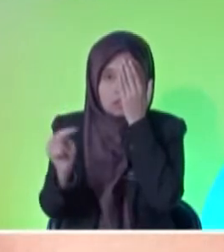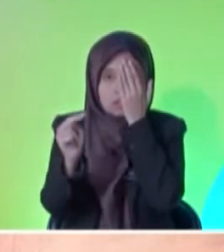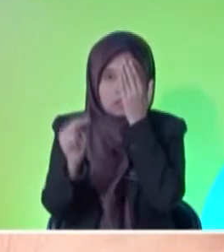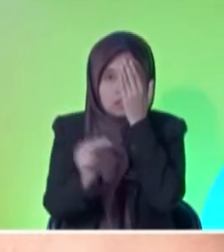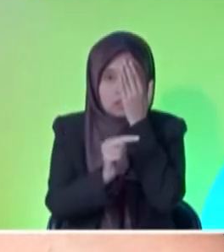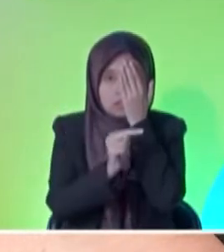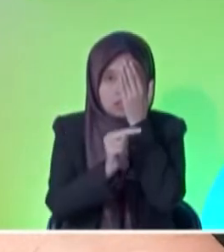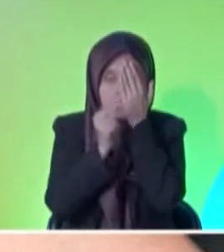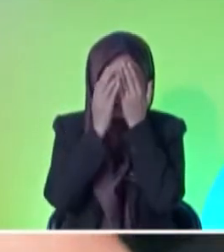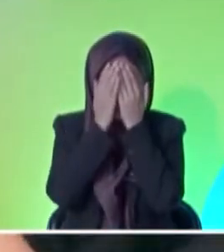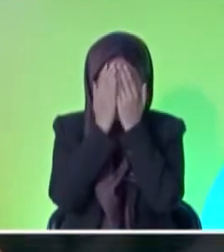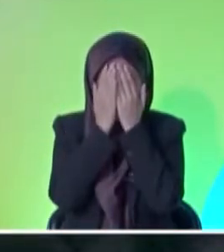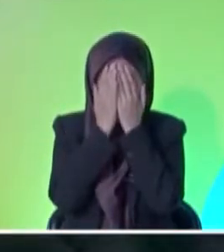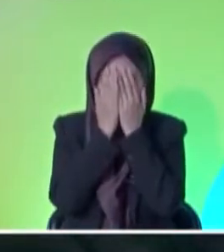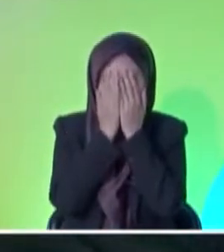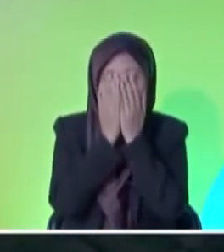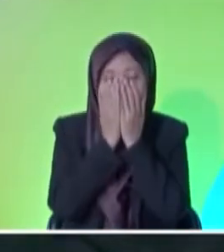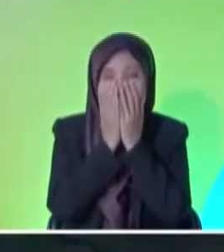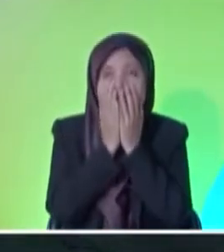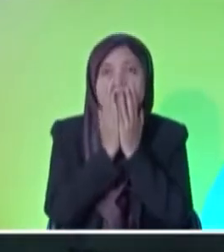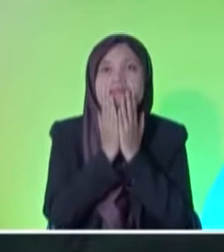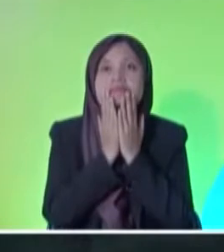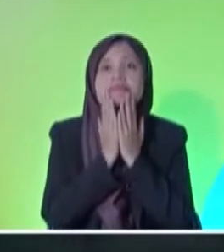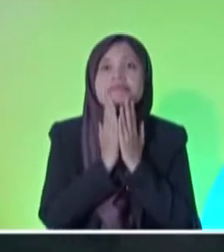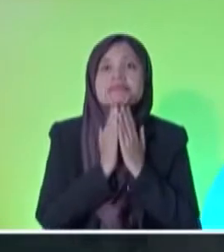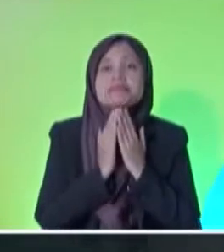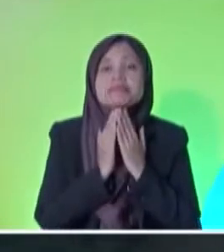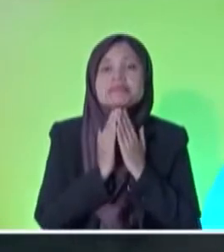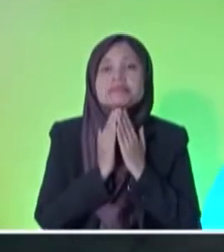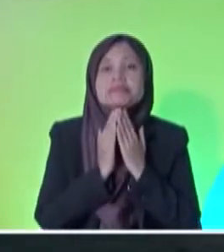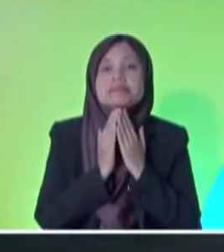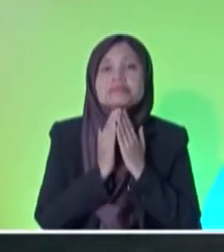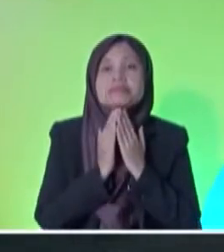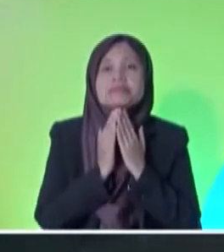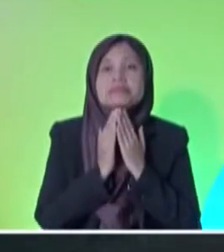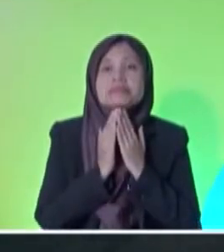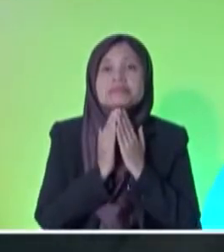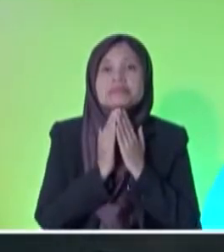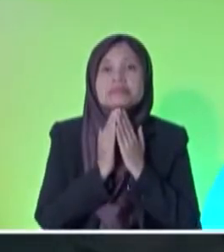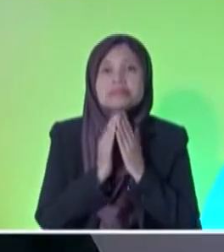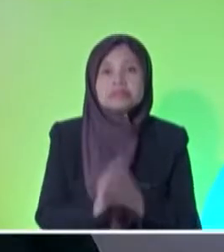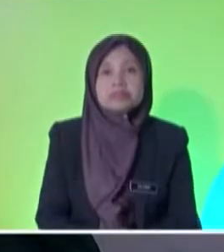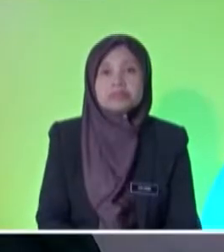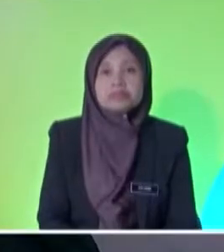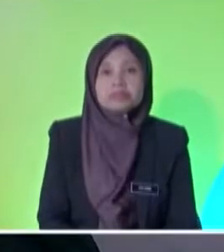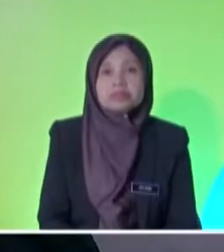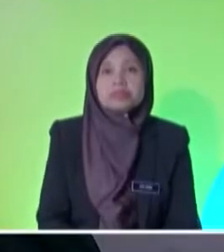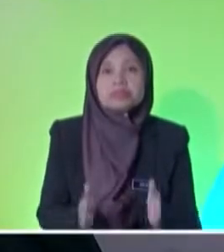sapu turun ke bawah hai oh kan cowoknya tuh hahaha Ki